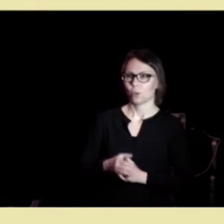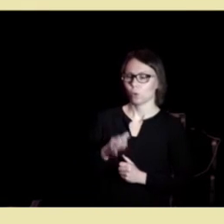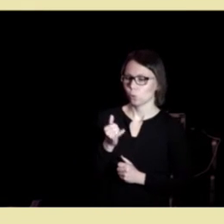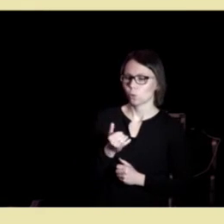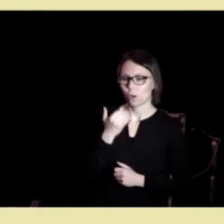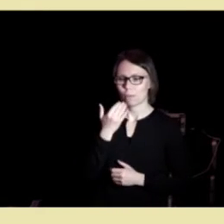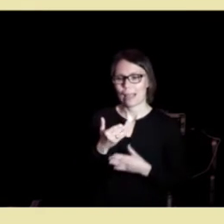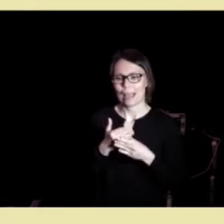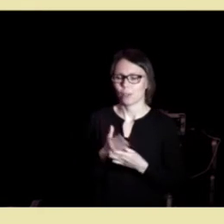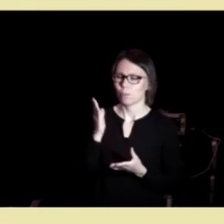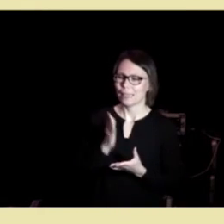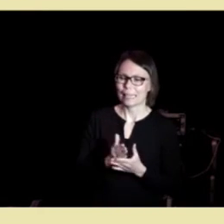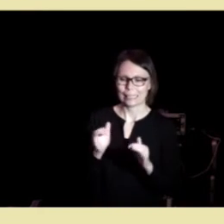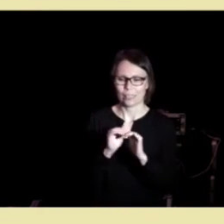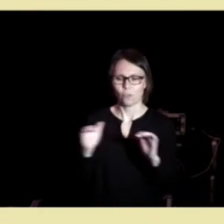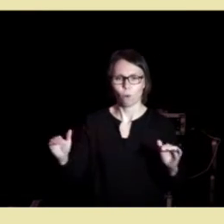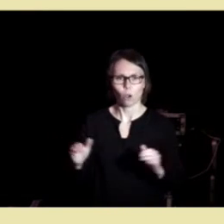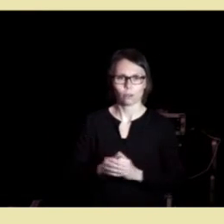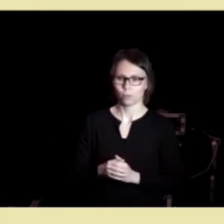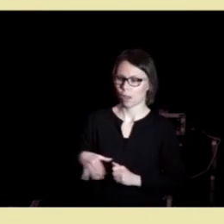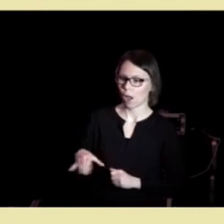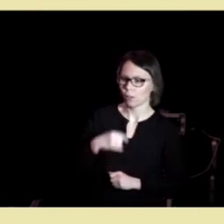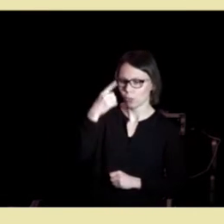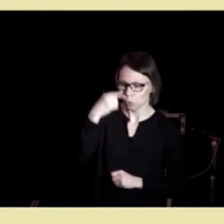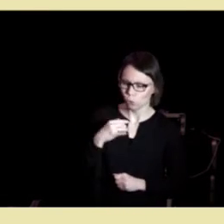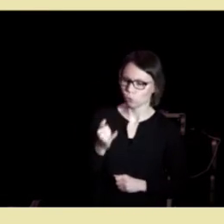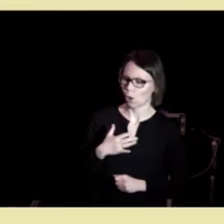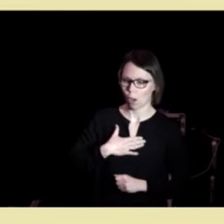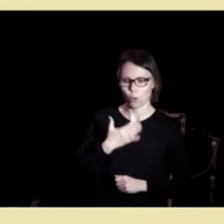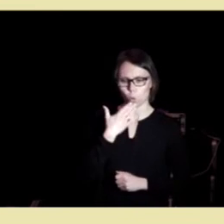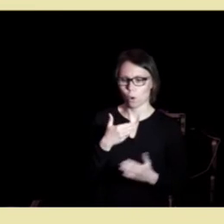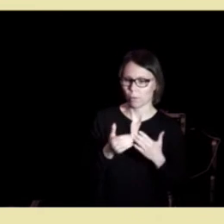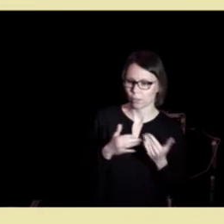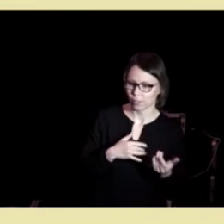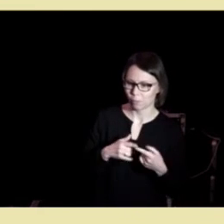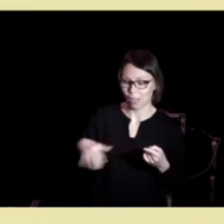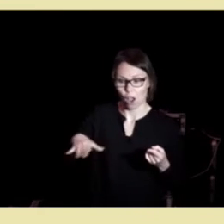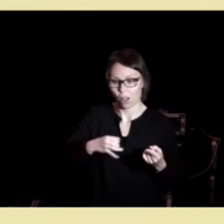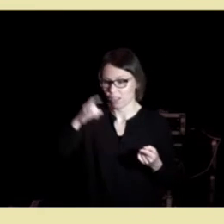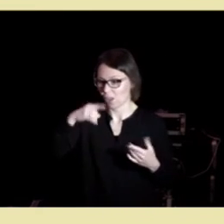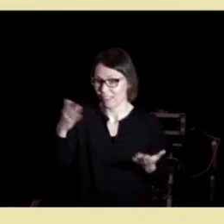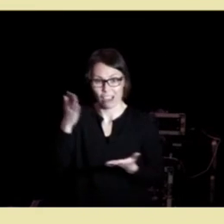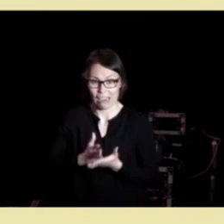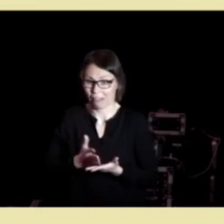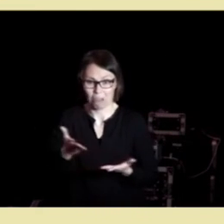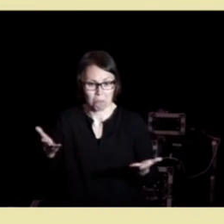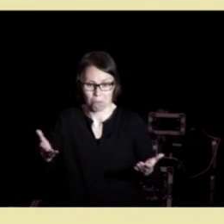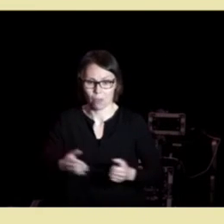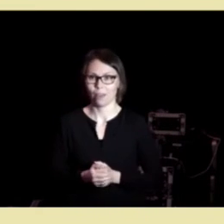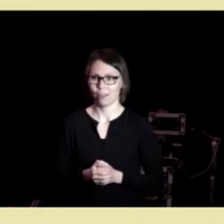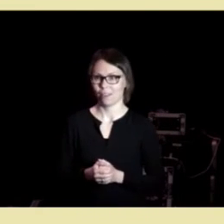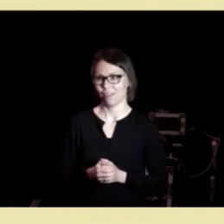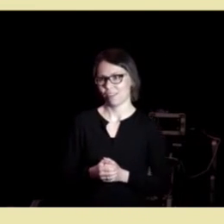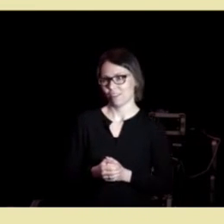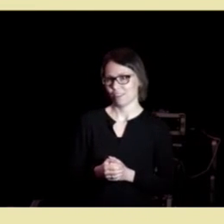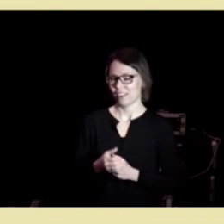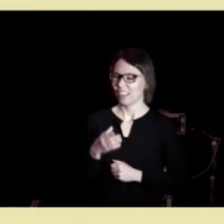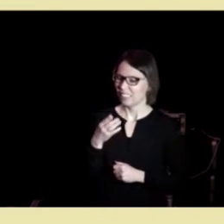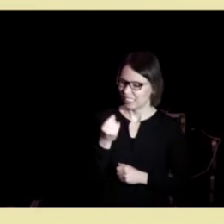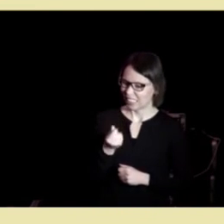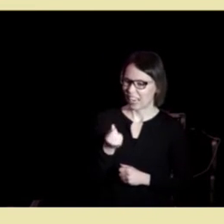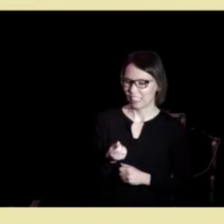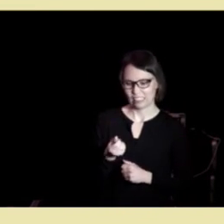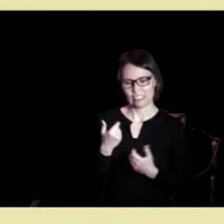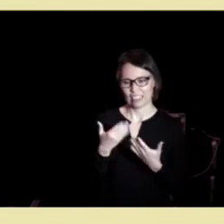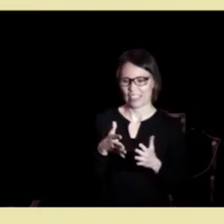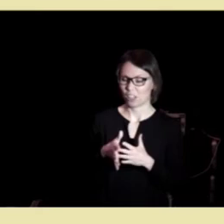Kunsten er å bli enige om et riktig nivå. Alle tror de driver god praksis, alle kan ikke ha rett. Og det vil sjelden ligge på